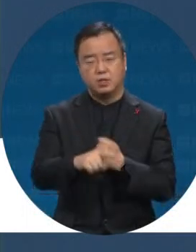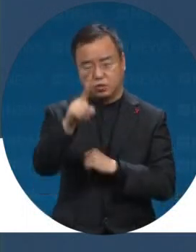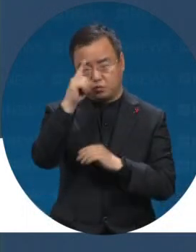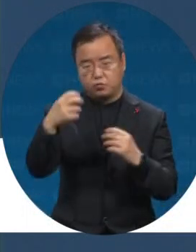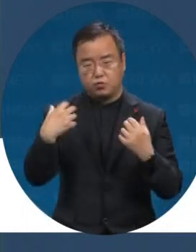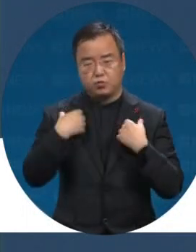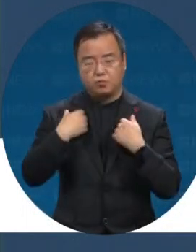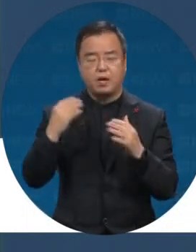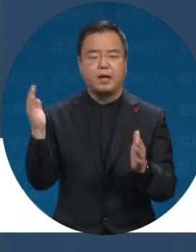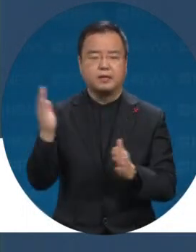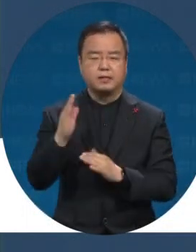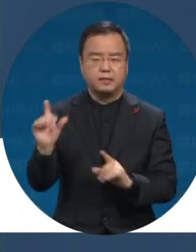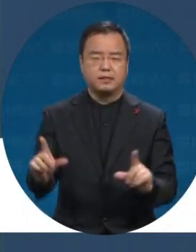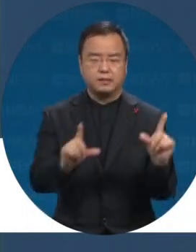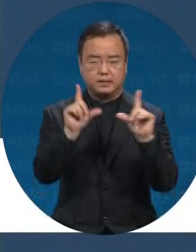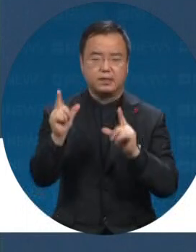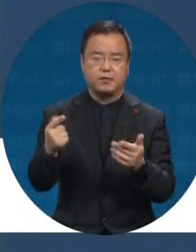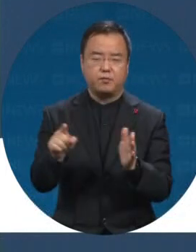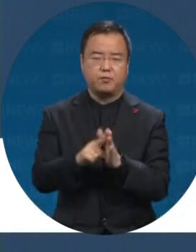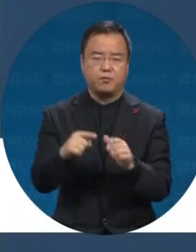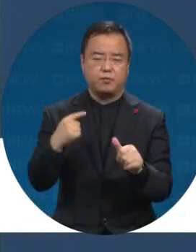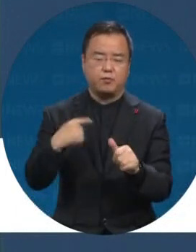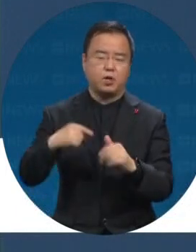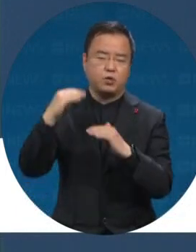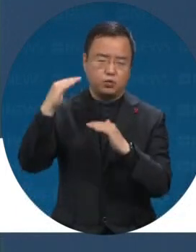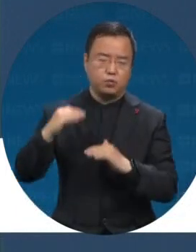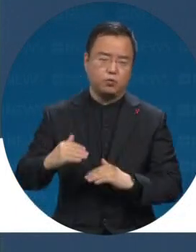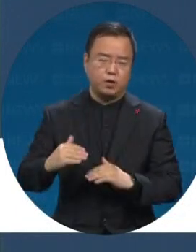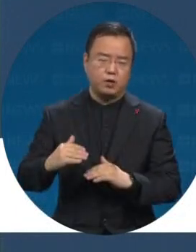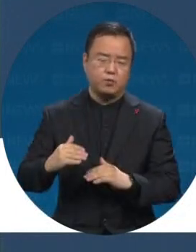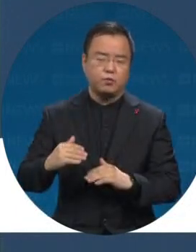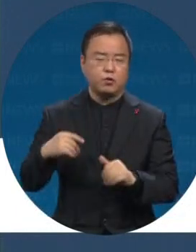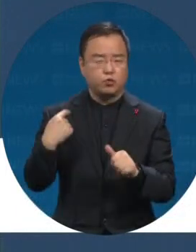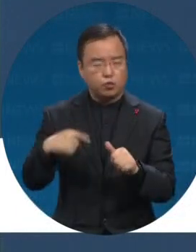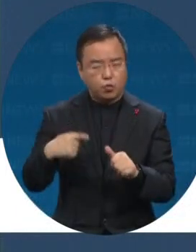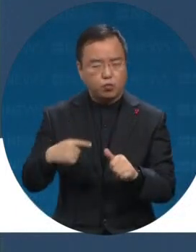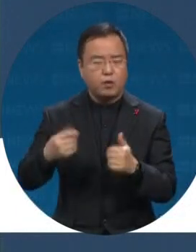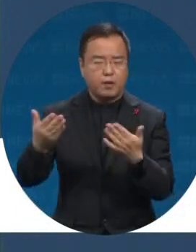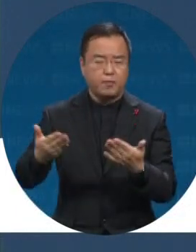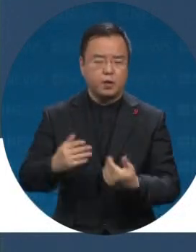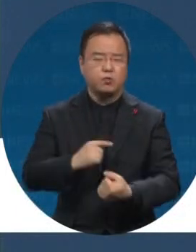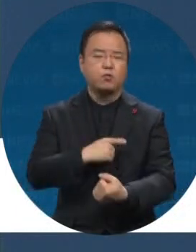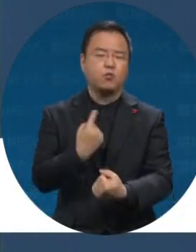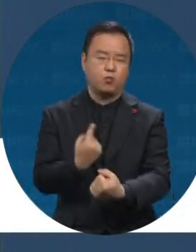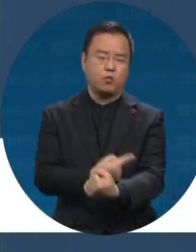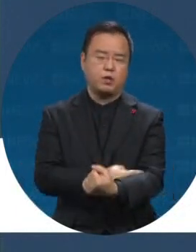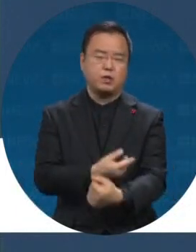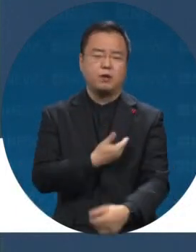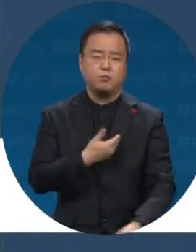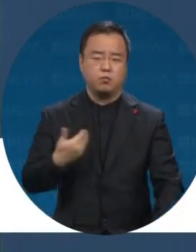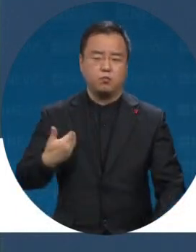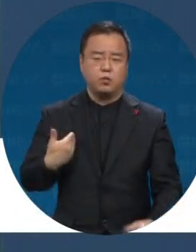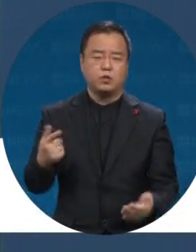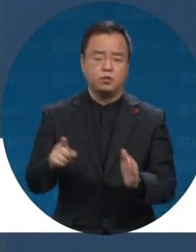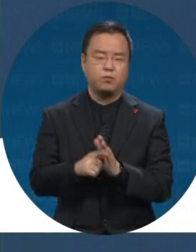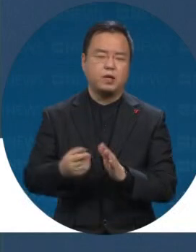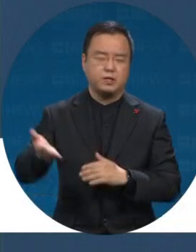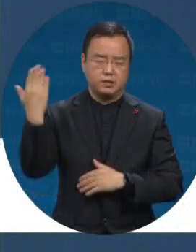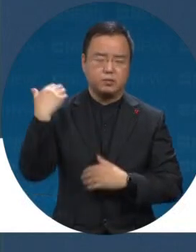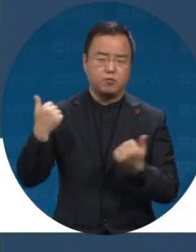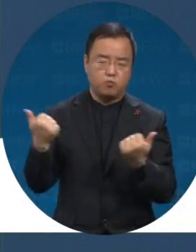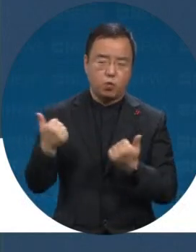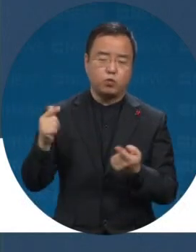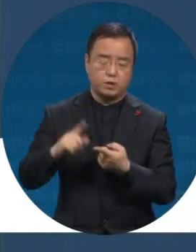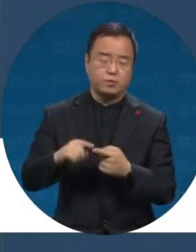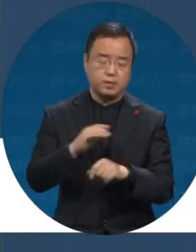학생들이 삶을 위한 교육과정을 교육 3위안 교육을 받을 권리가 충분히 보장될 수 있도록 이전에 논의되었던 것이 잘